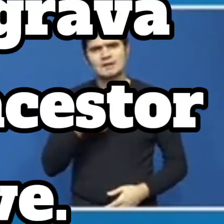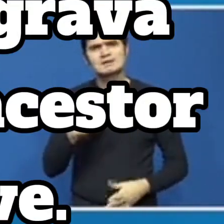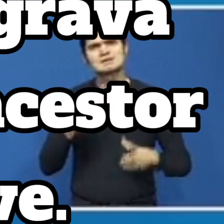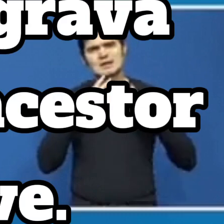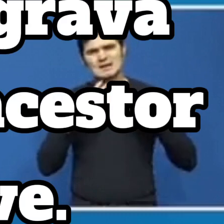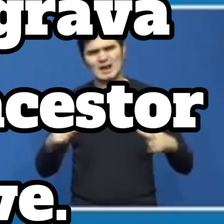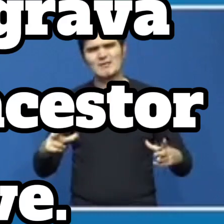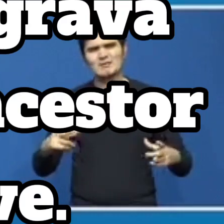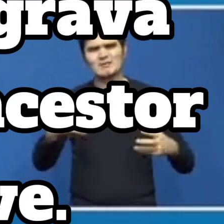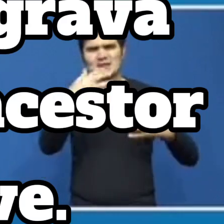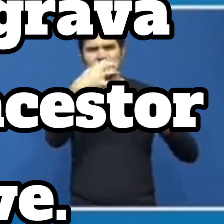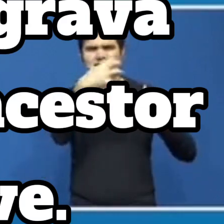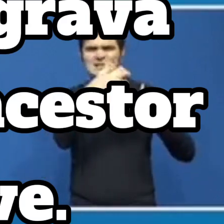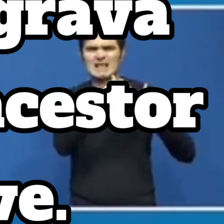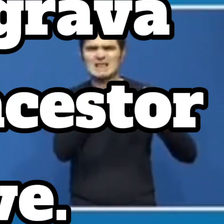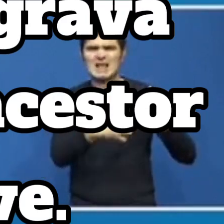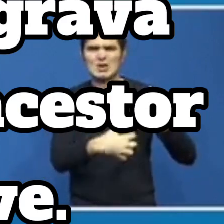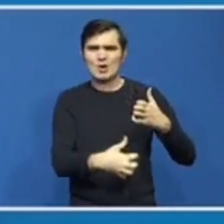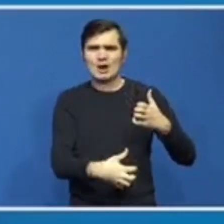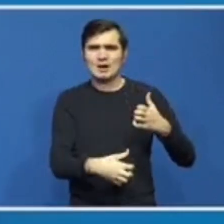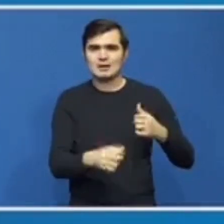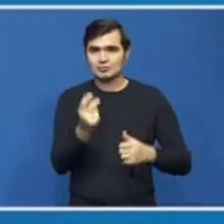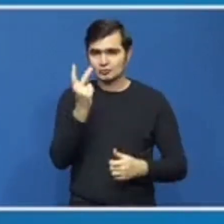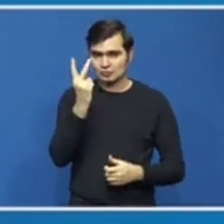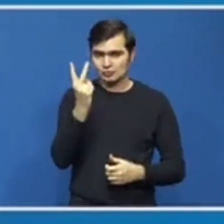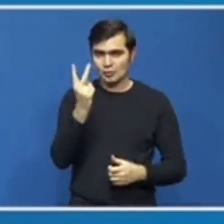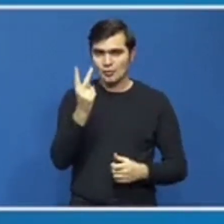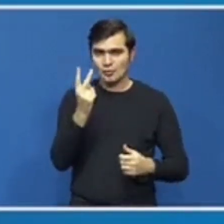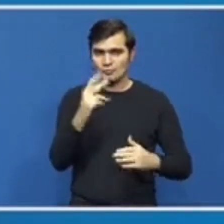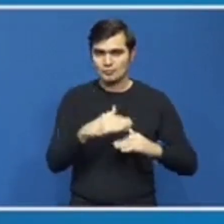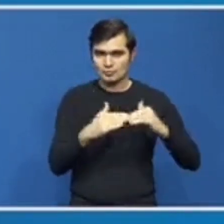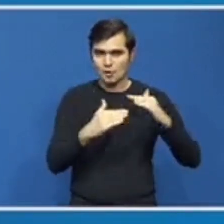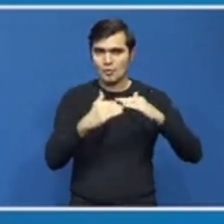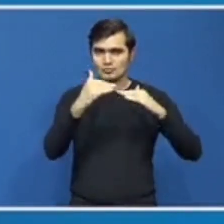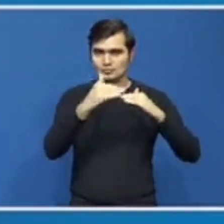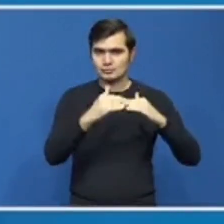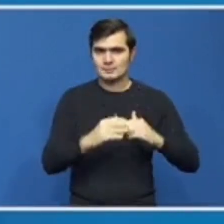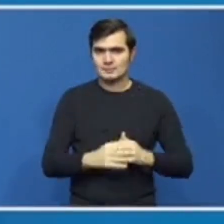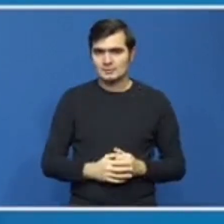de deteriorare a acestor două obiective. Este